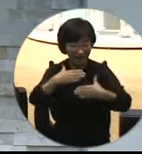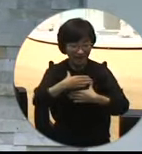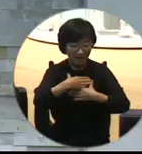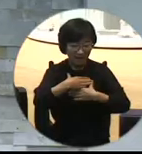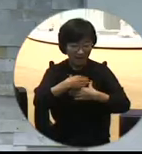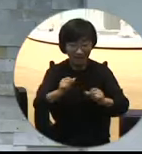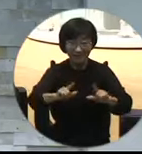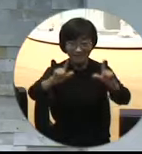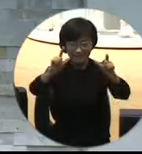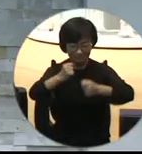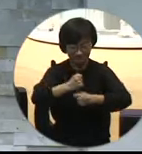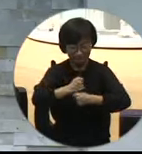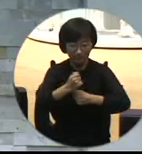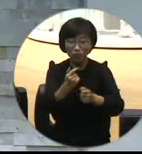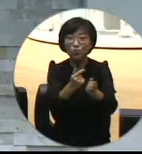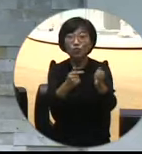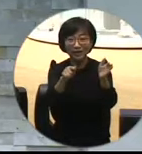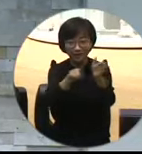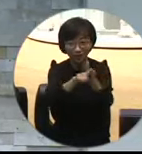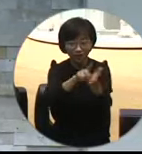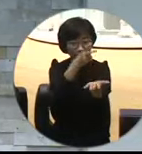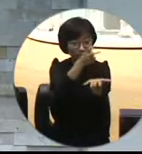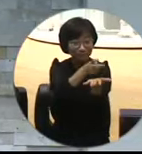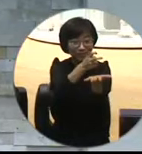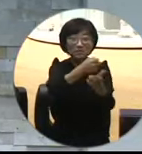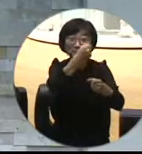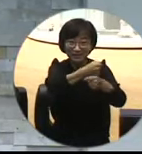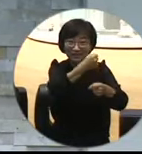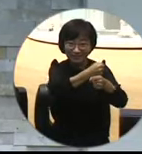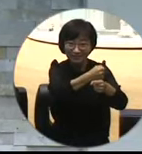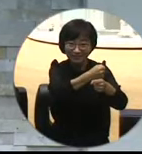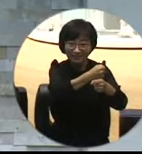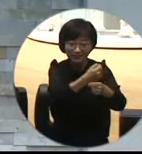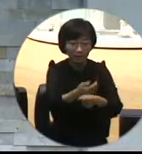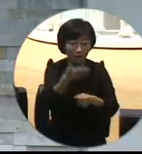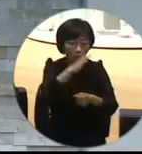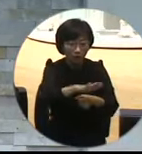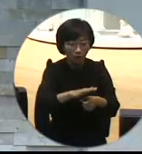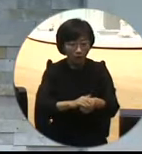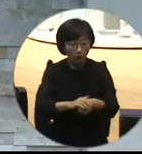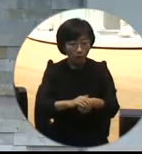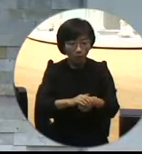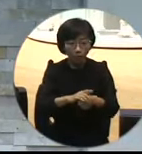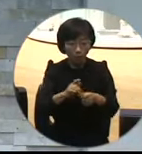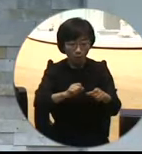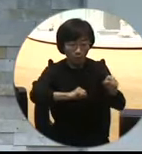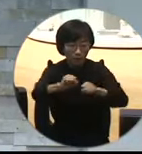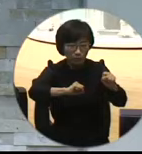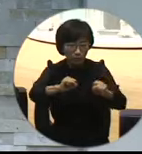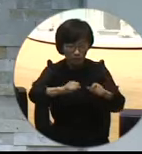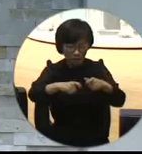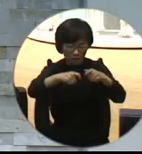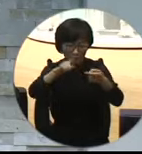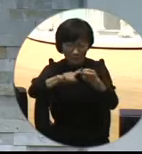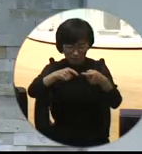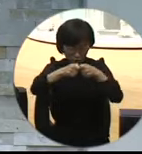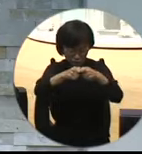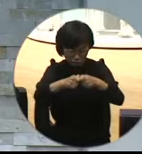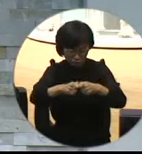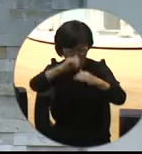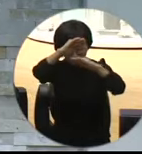거르고 지키라 그렇게만 말씀하셨지 구체적인 무슨 이 내용들을 말한 것이 없어요.